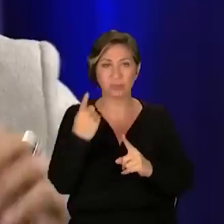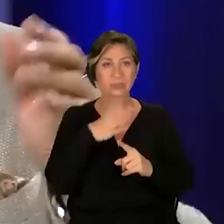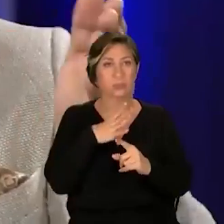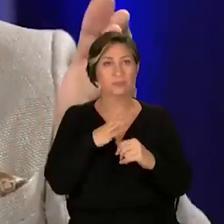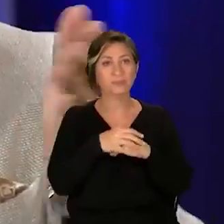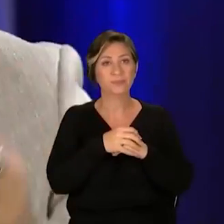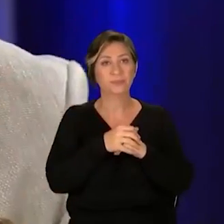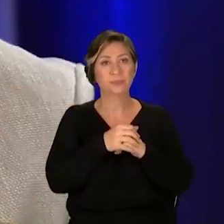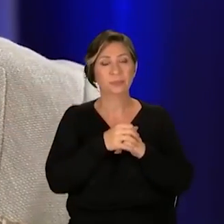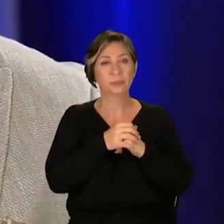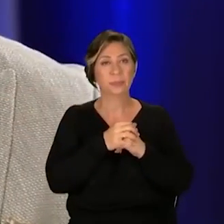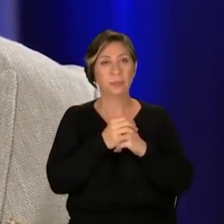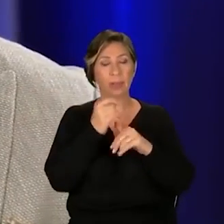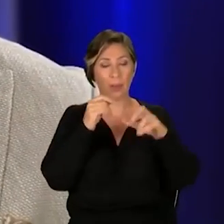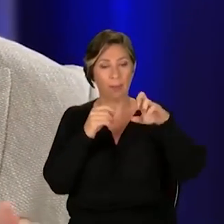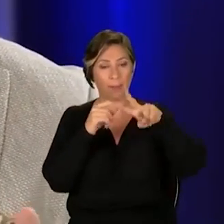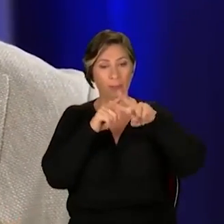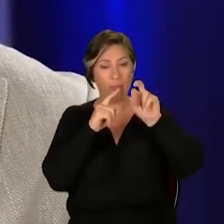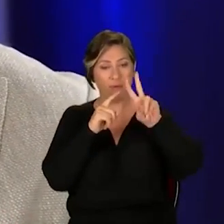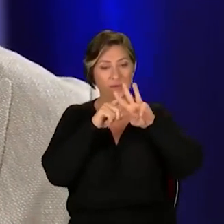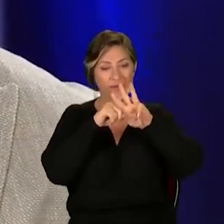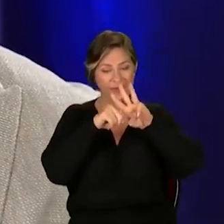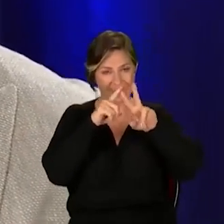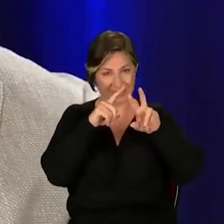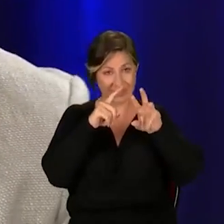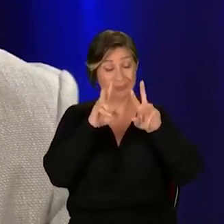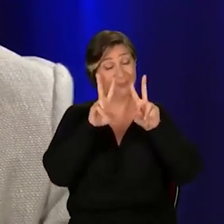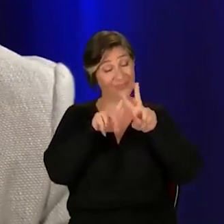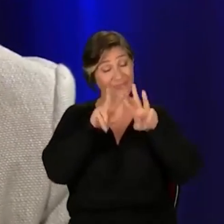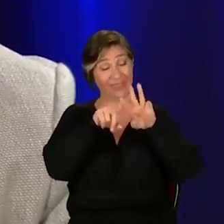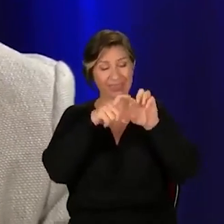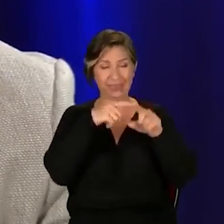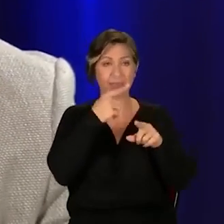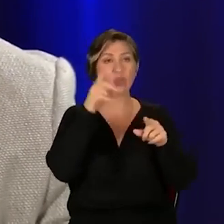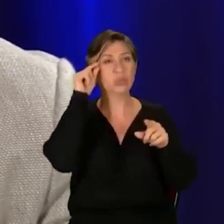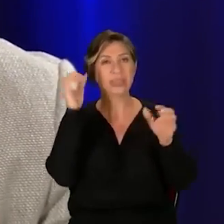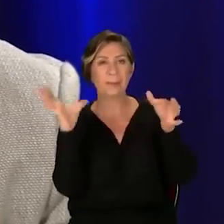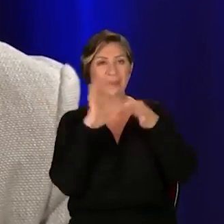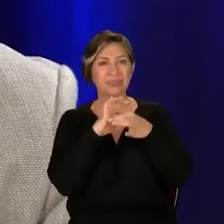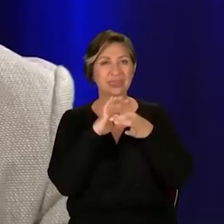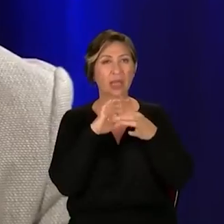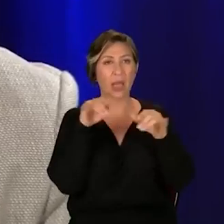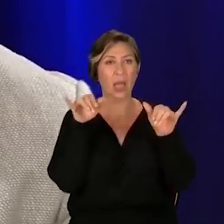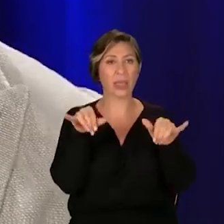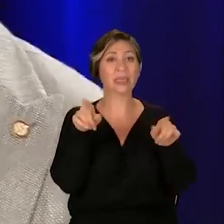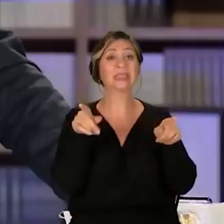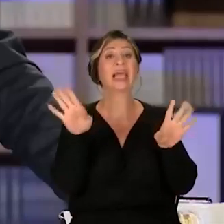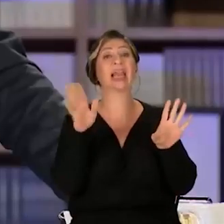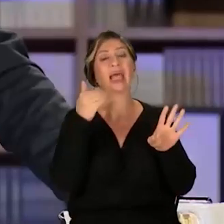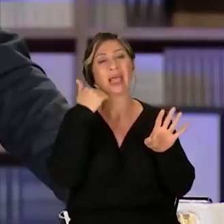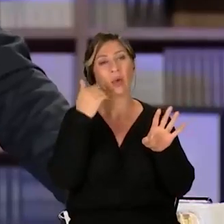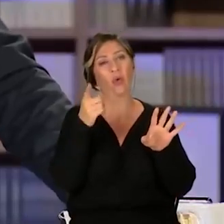Şimdi power napping dedik ya da siz de Yunanistan dediniz ikisini birleştirelim yeni çıkan bir yer. Ama o da power napping değil. Akdeniz